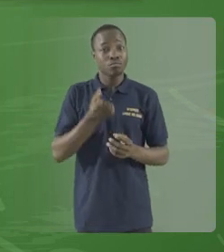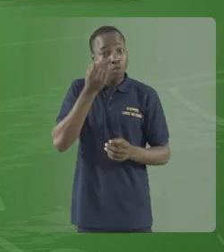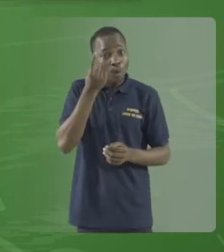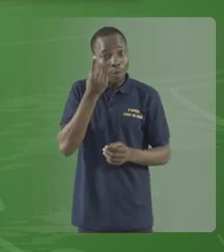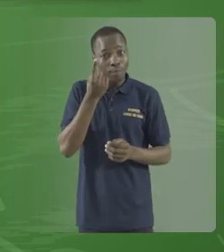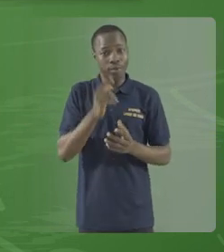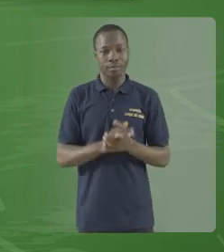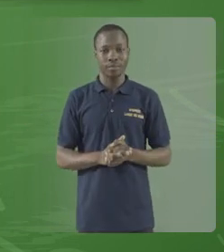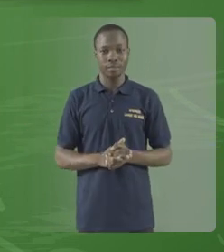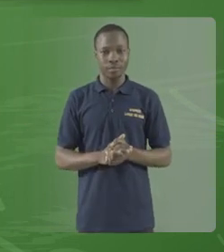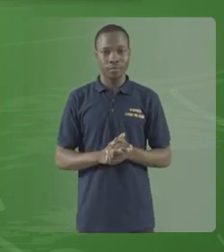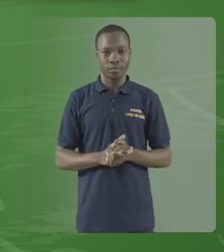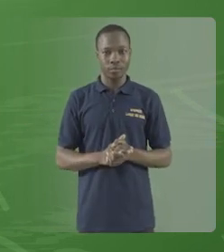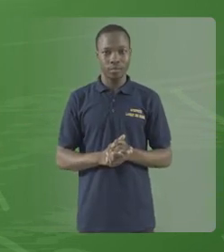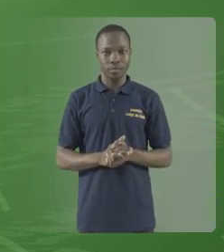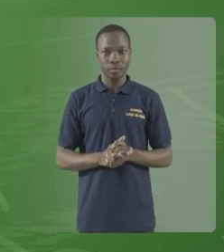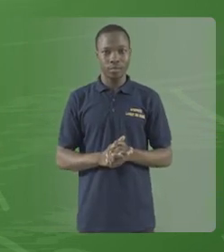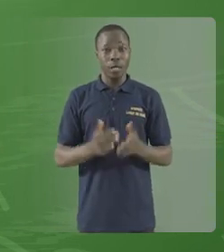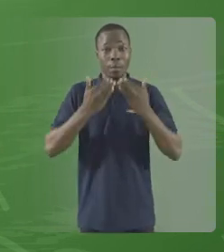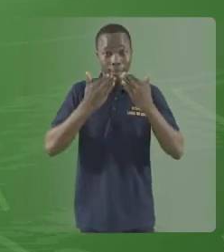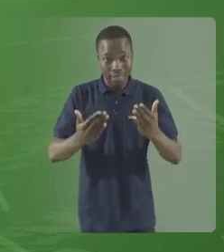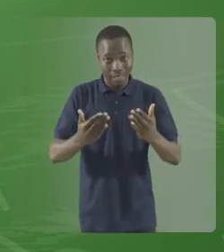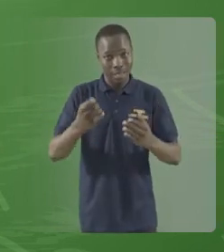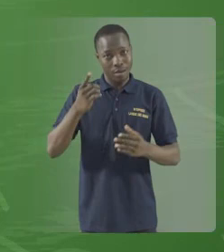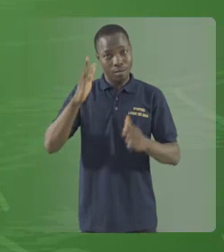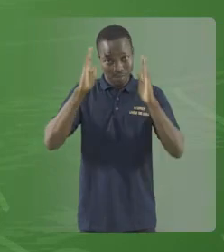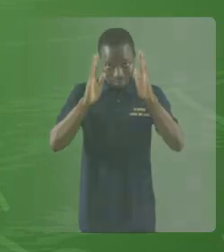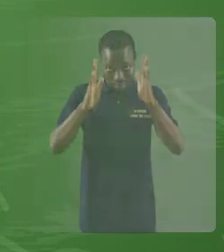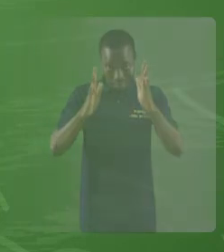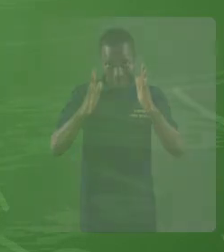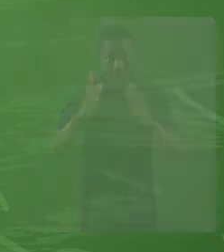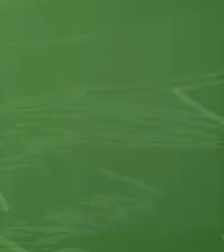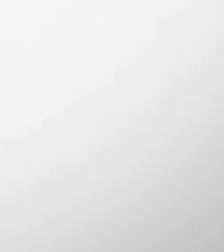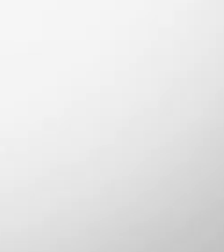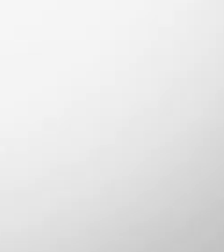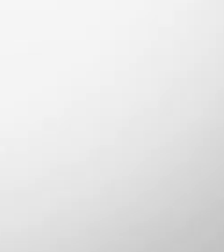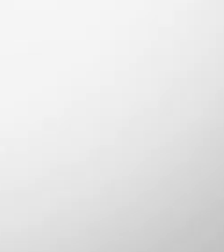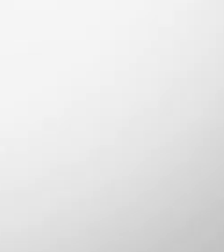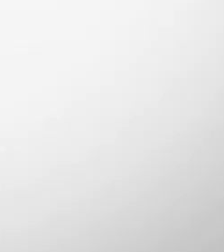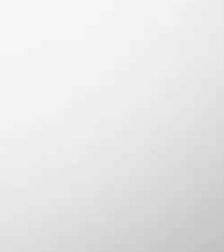Merci pour votre attention.